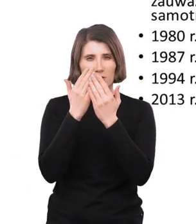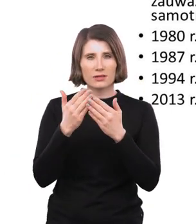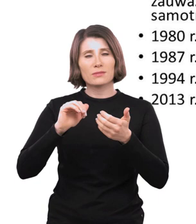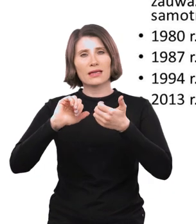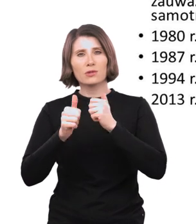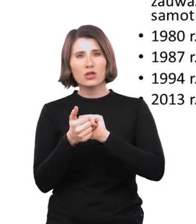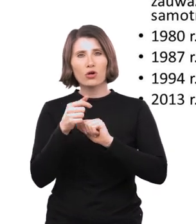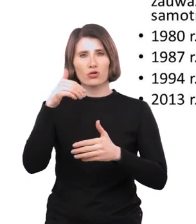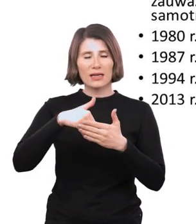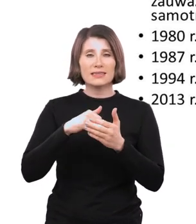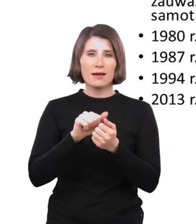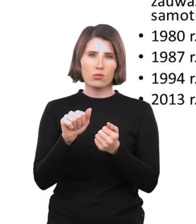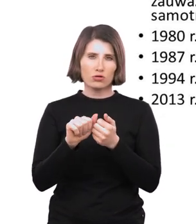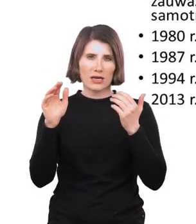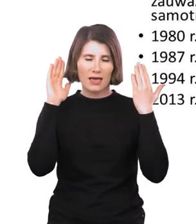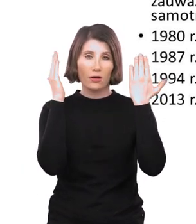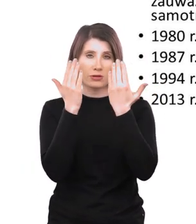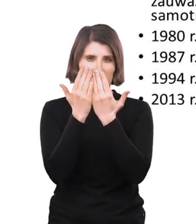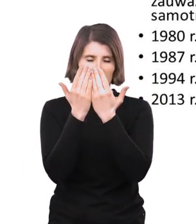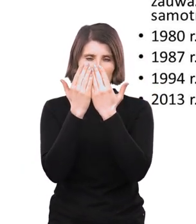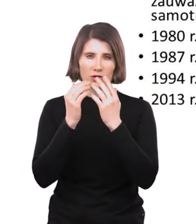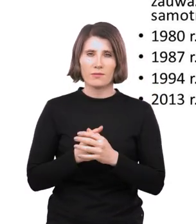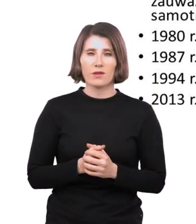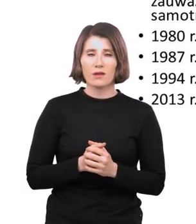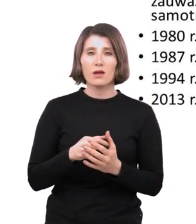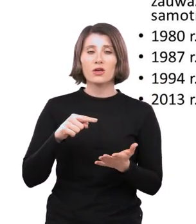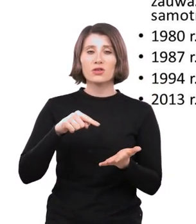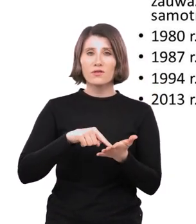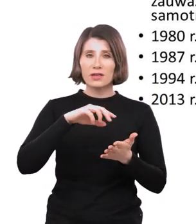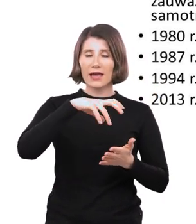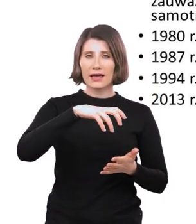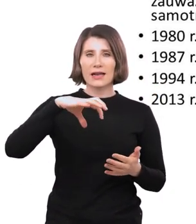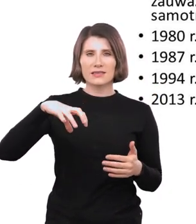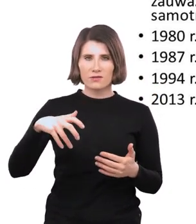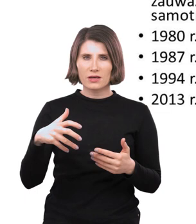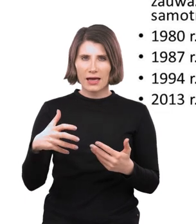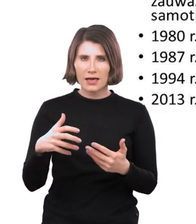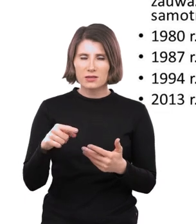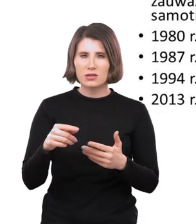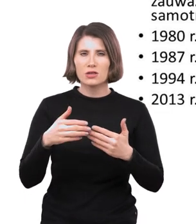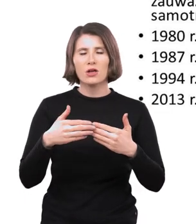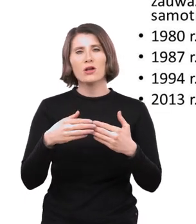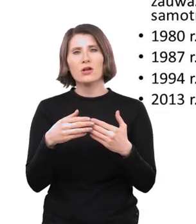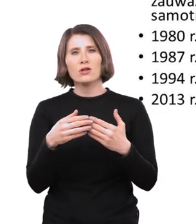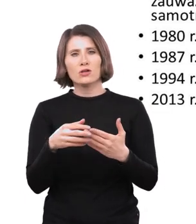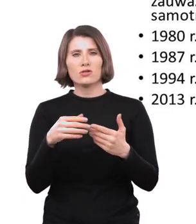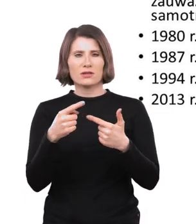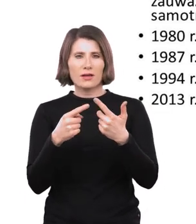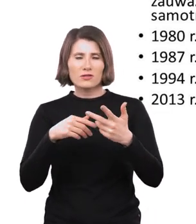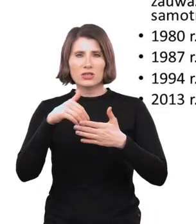I w tej klasyfikacji już został powiększony jakby ten repertuar objawów i dziecko